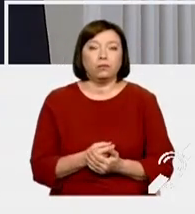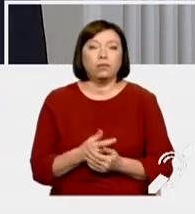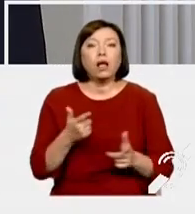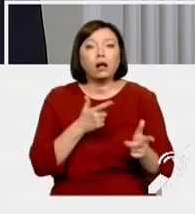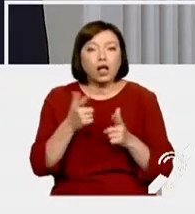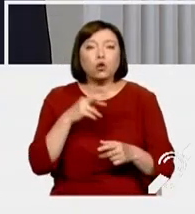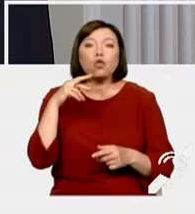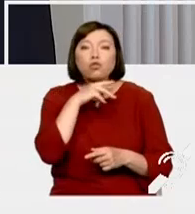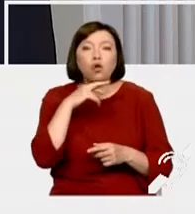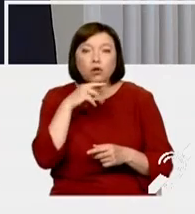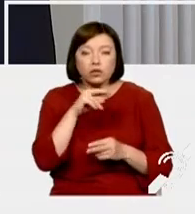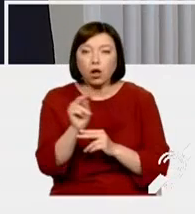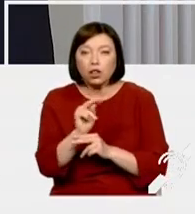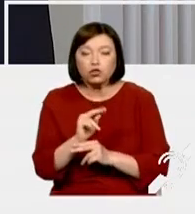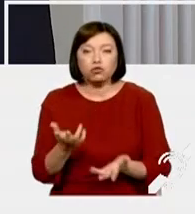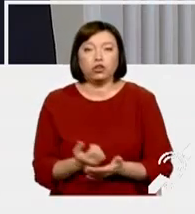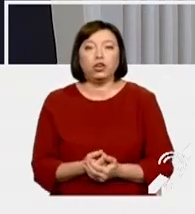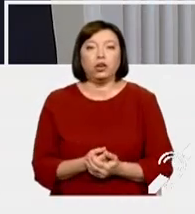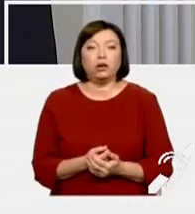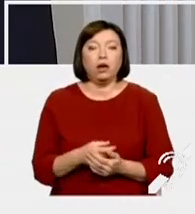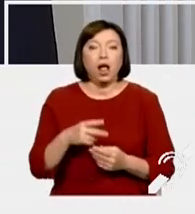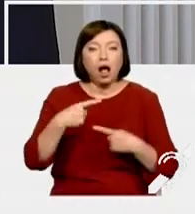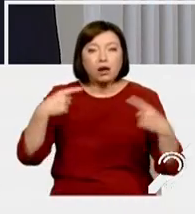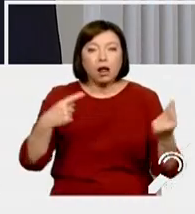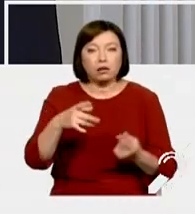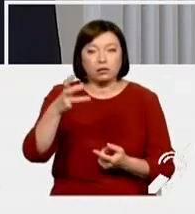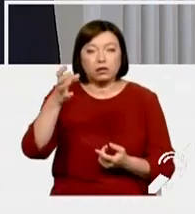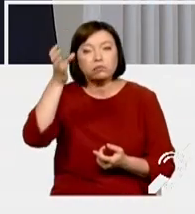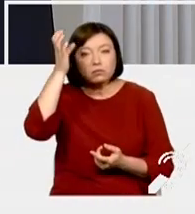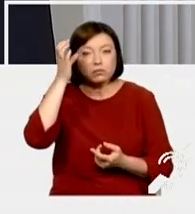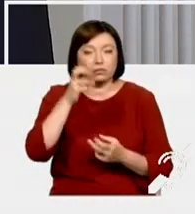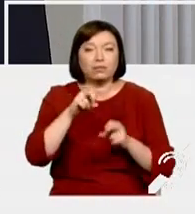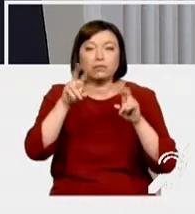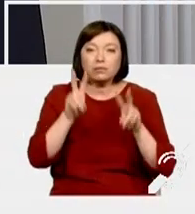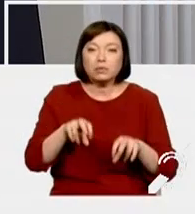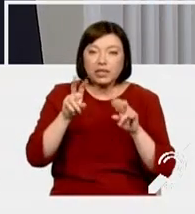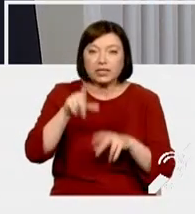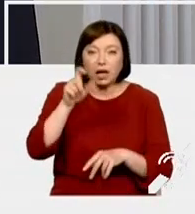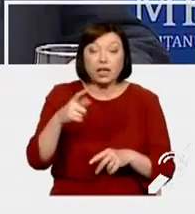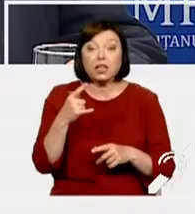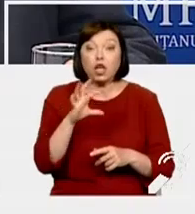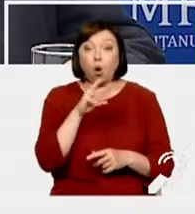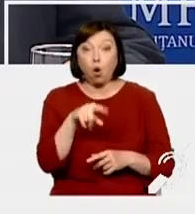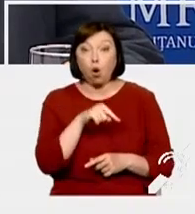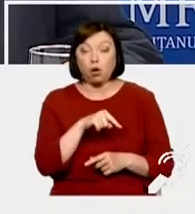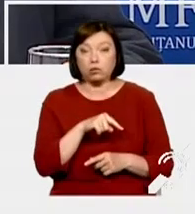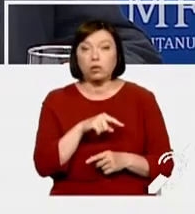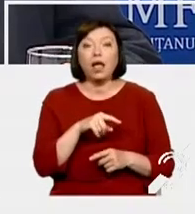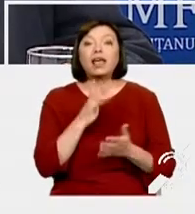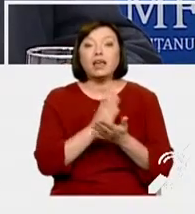TIM în toxicologie rezidenți medici specialiști unde dumnealui este unul din